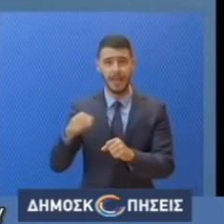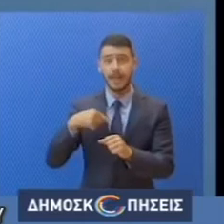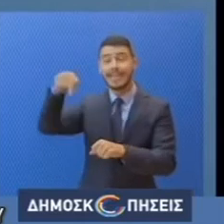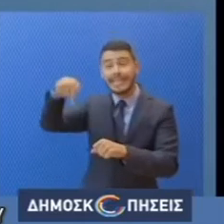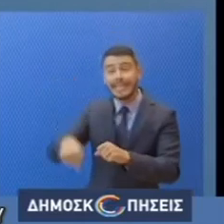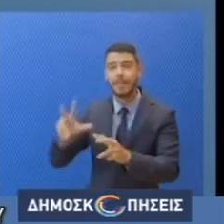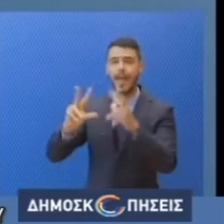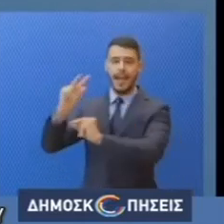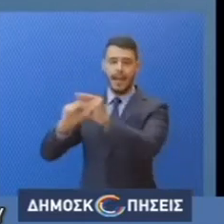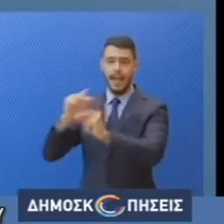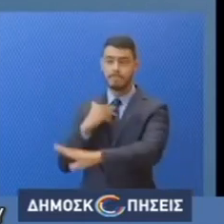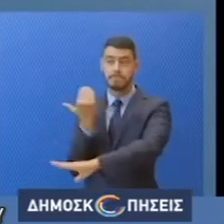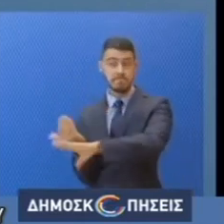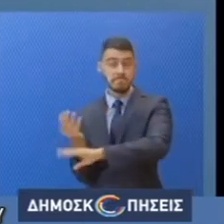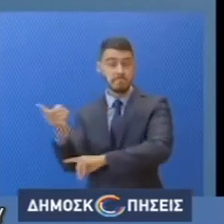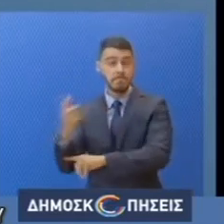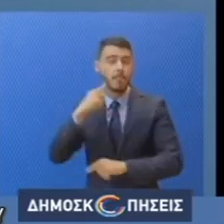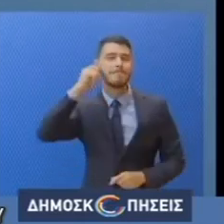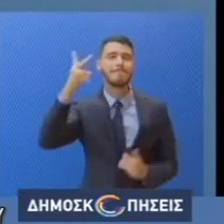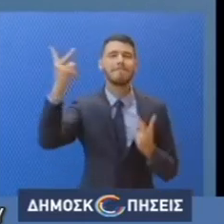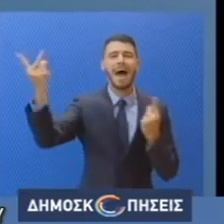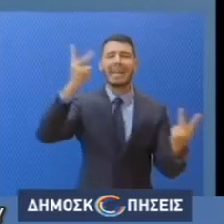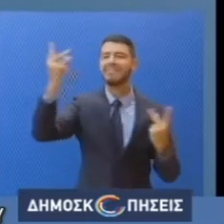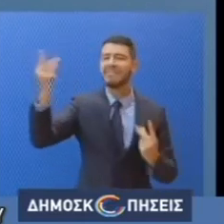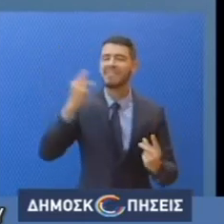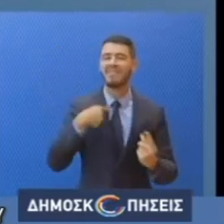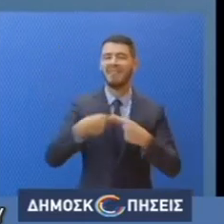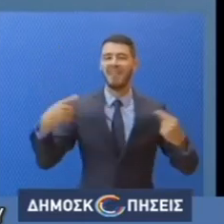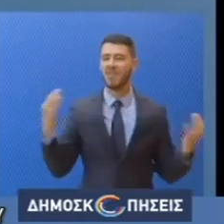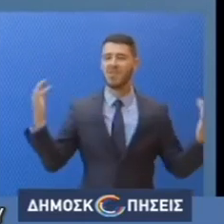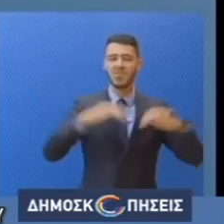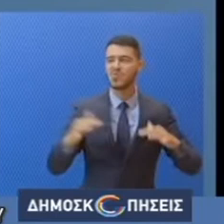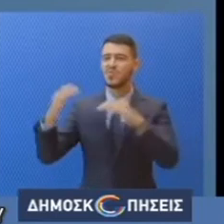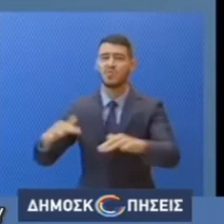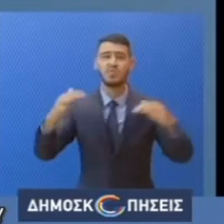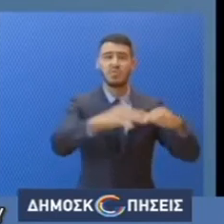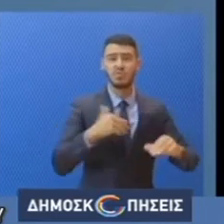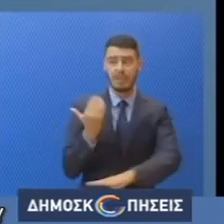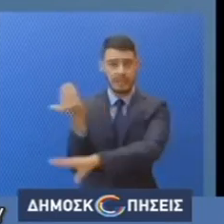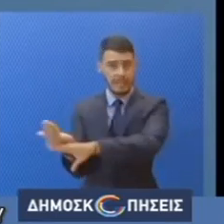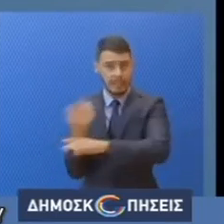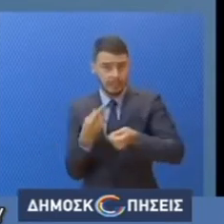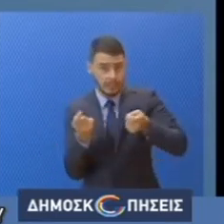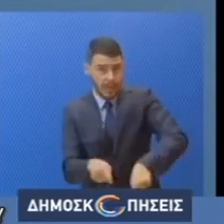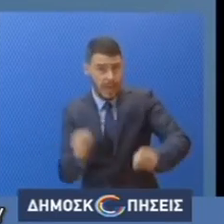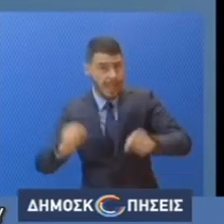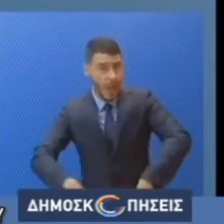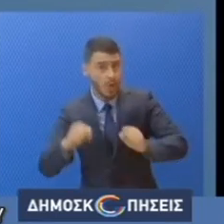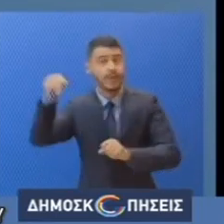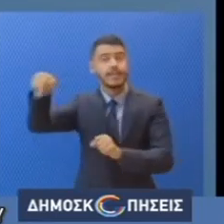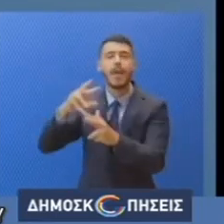απαγόρευση των πανηγυριών και λοιπών μαζικών εκδηλώσεων μέχρι τουλάχιστον τέλος Ιουλίου. Η